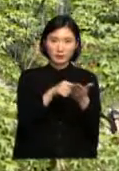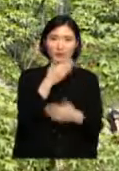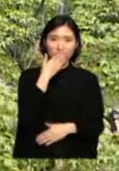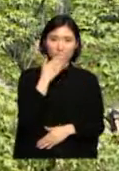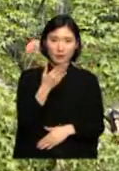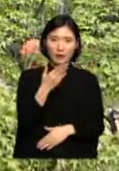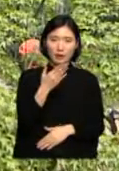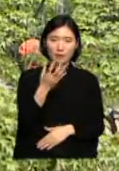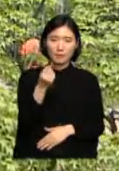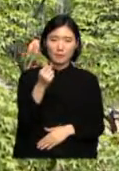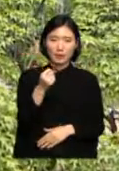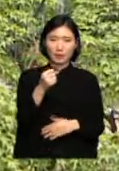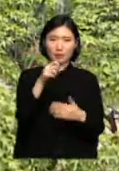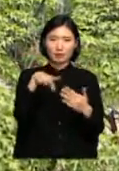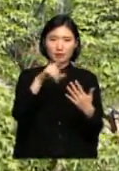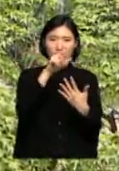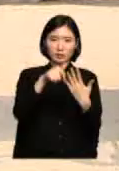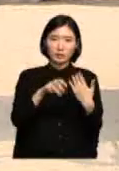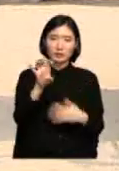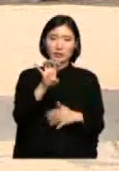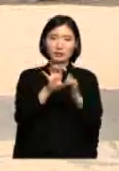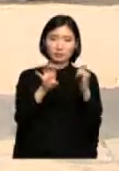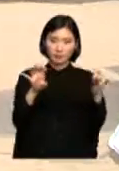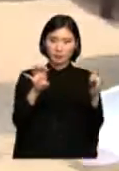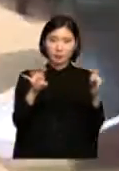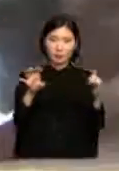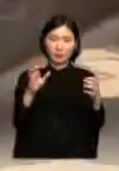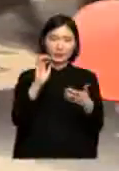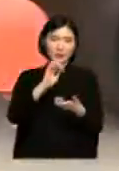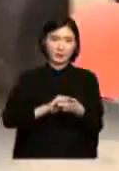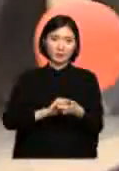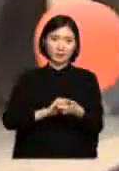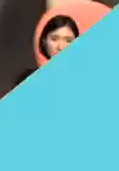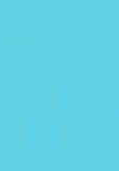회차당 선착순 40명 씩 진행됩니다